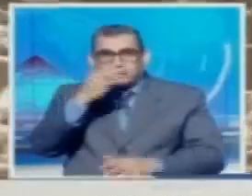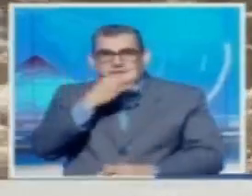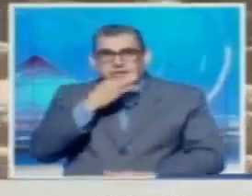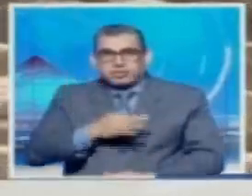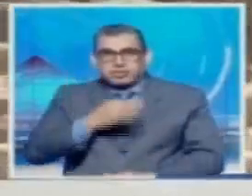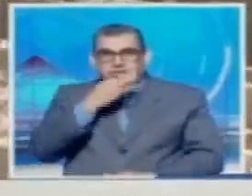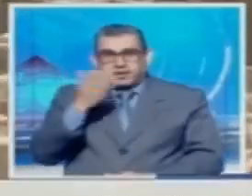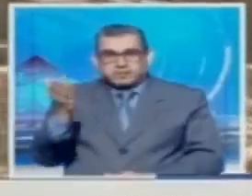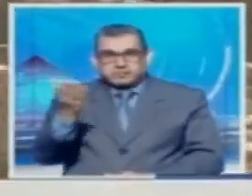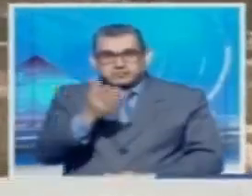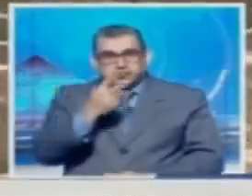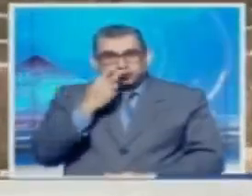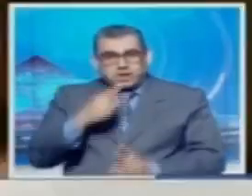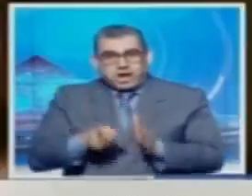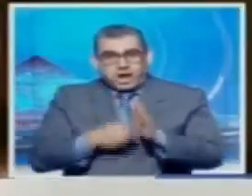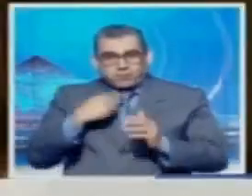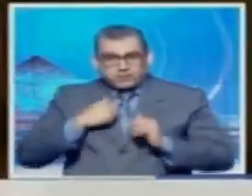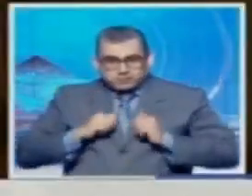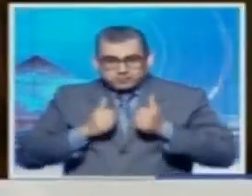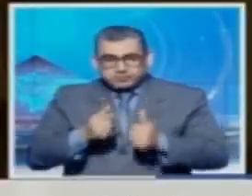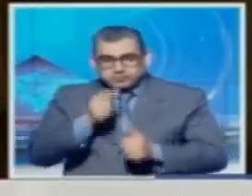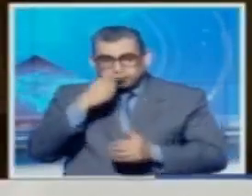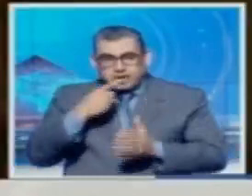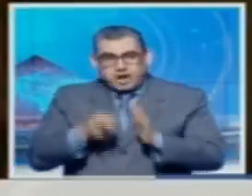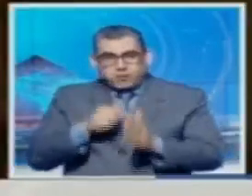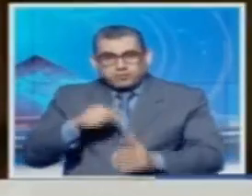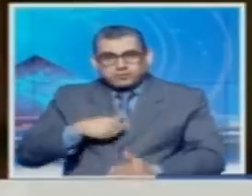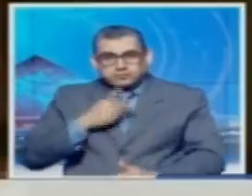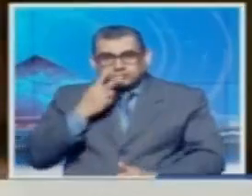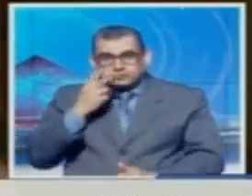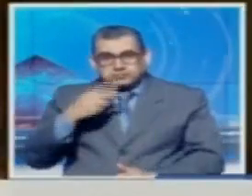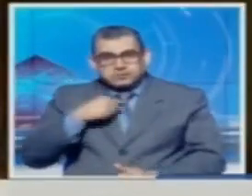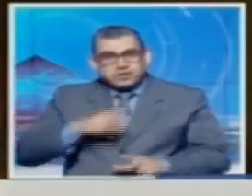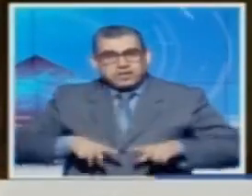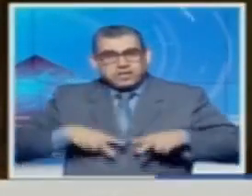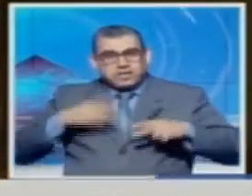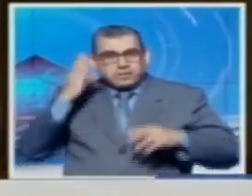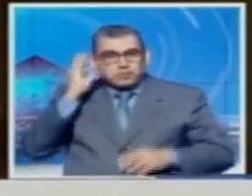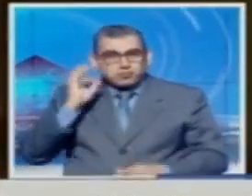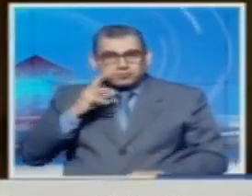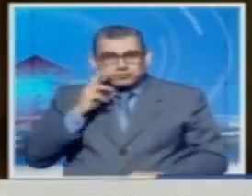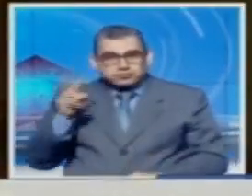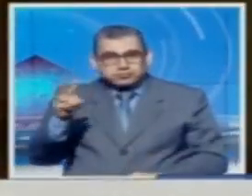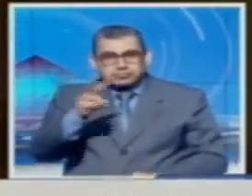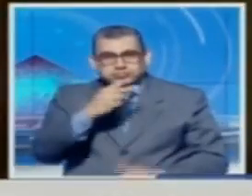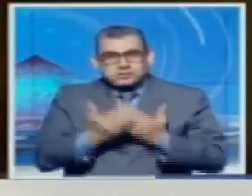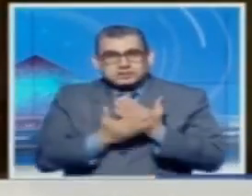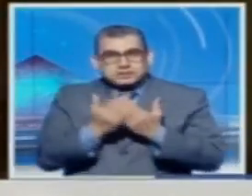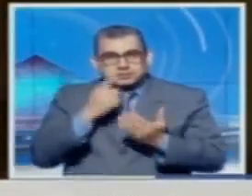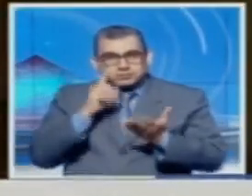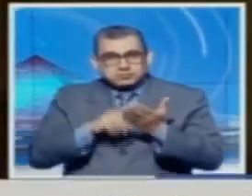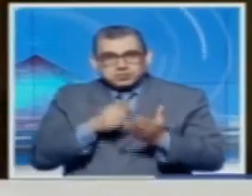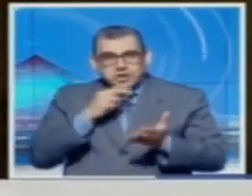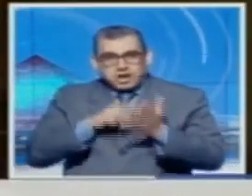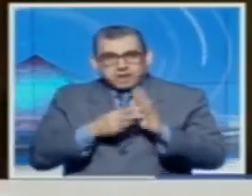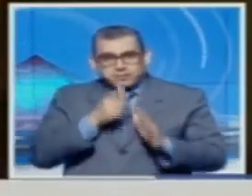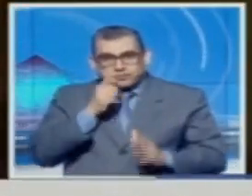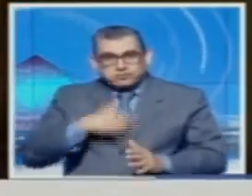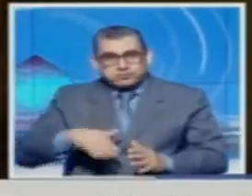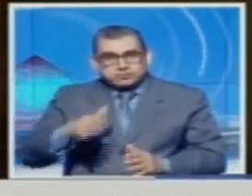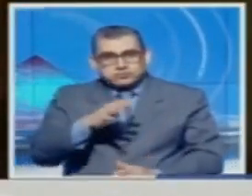أنا بصراحة أول مرة أجي الحديقة، فبصراحة متعت جدا، مناظر جميلة، في